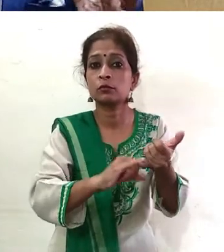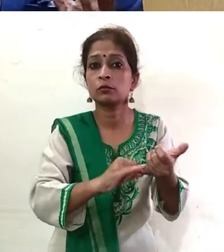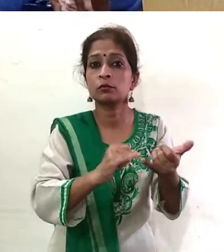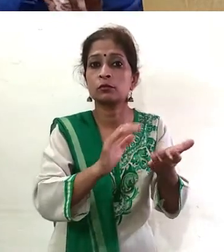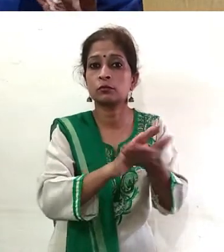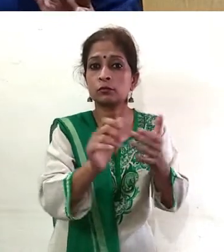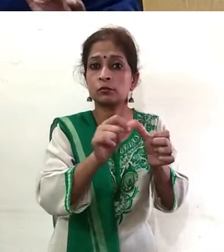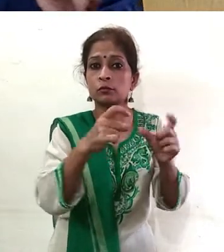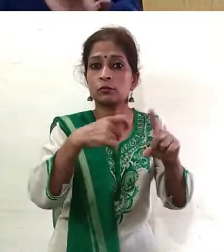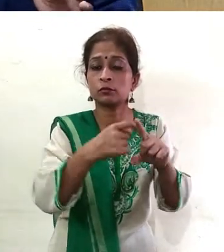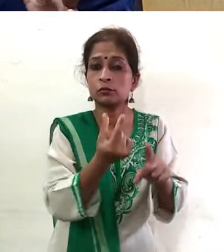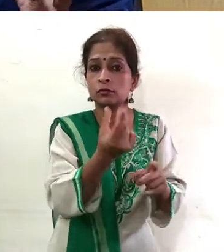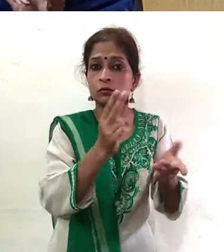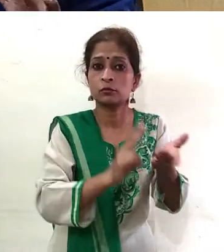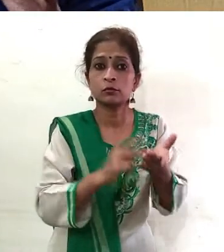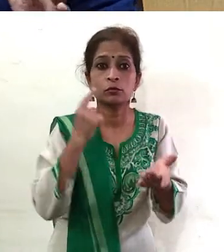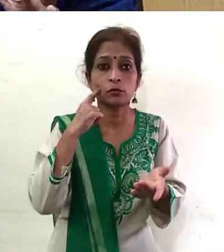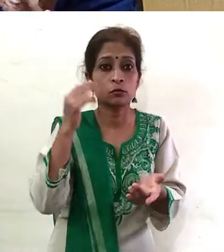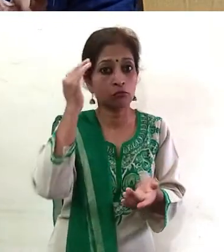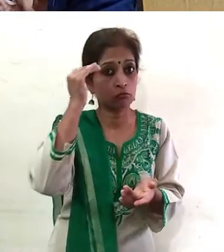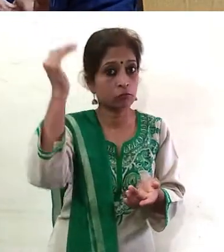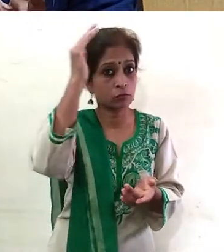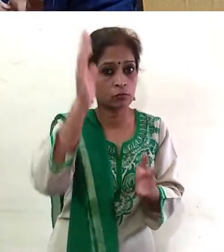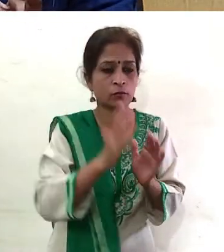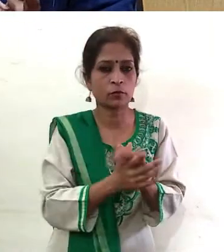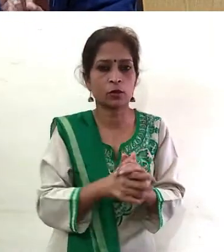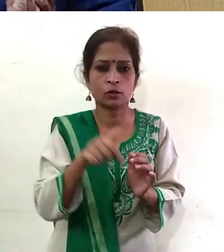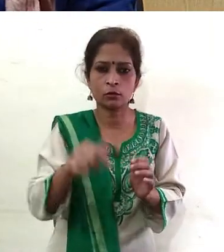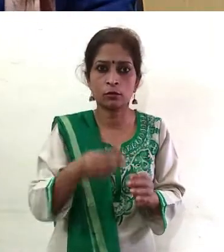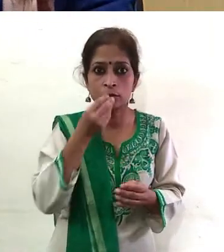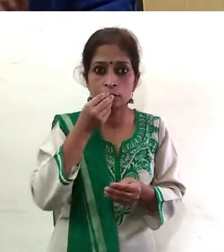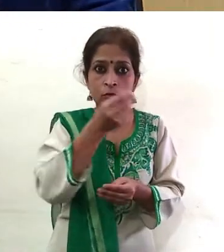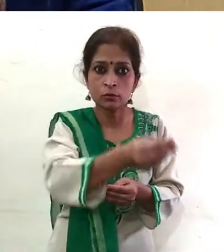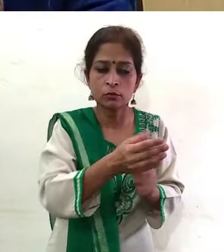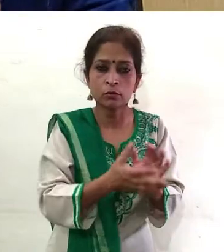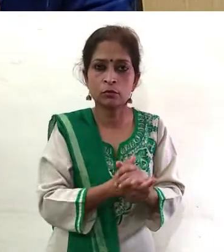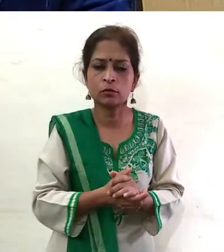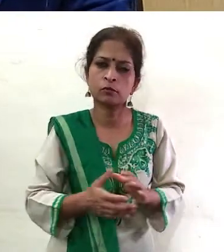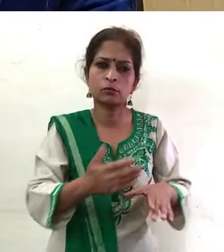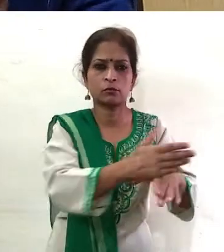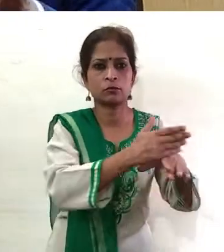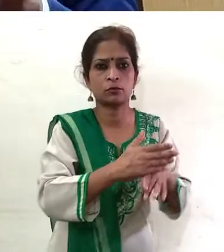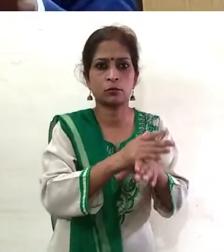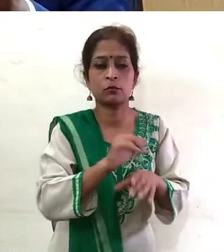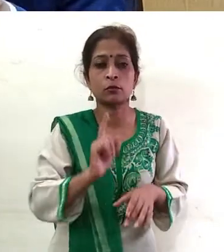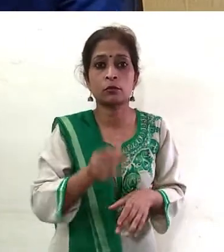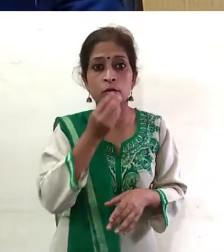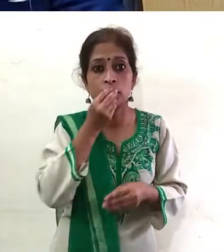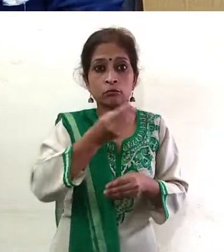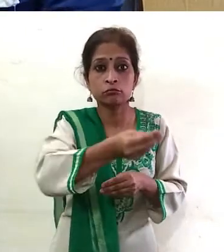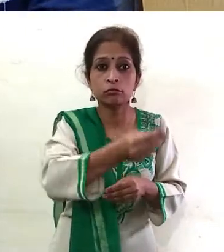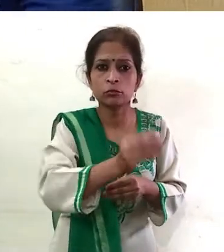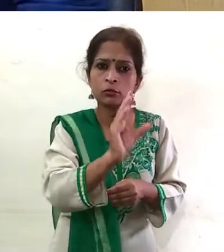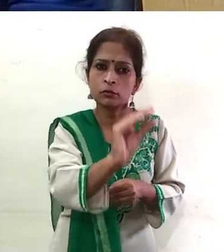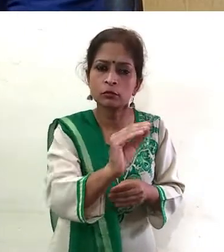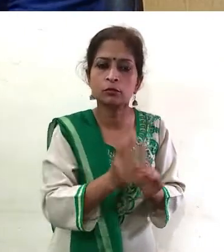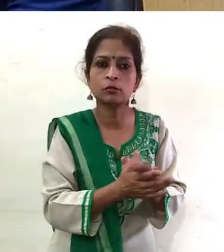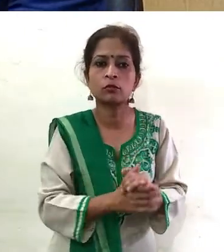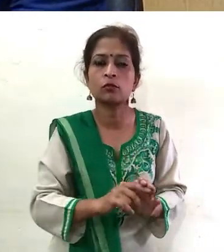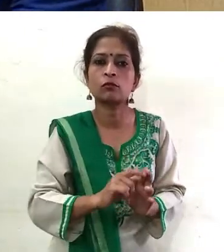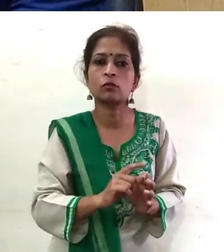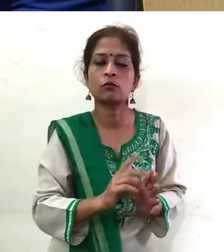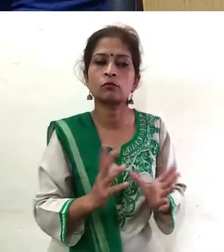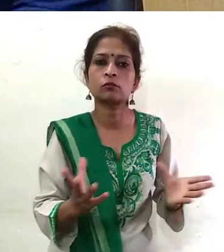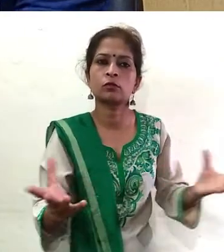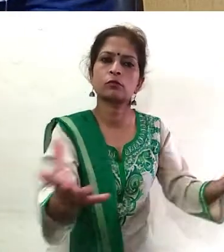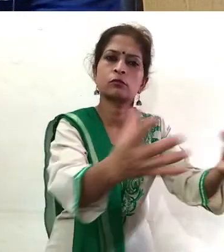कि जब तक भोजन मिल पा रहा है तब तक तो हम बाकी था लेंगे लेकिन जैसे यह कम करते जा रहे हैं हम अपना भोजन इकट्ठा करेंगे और सिर्फ